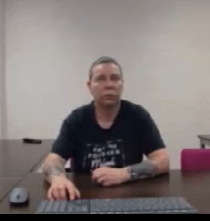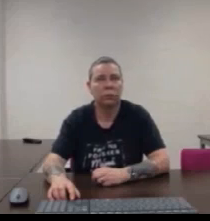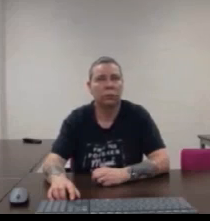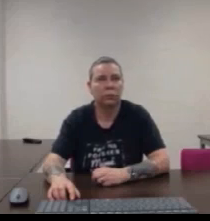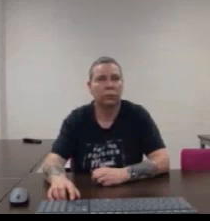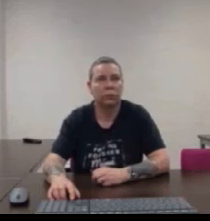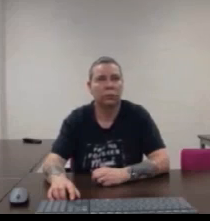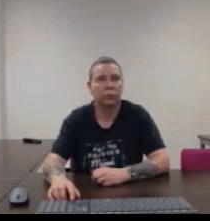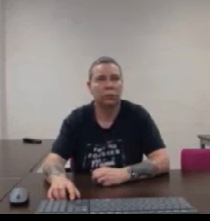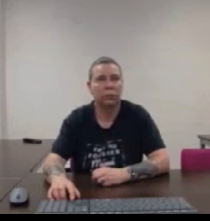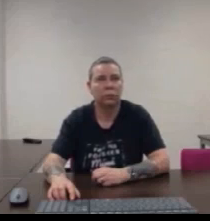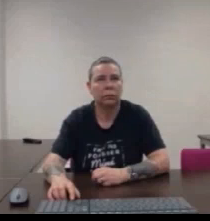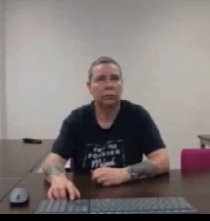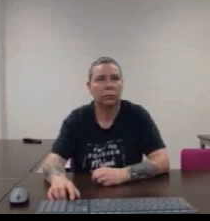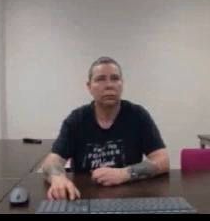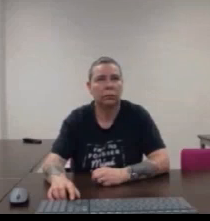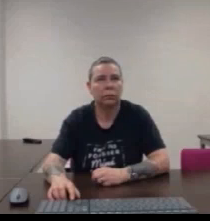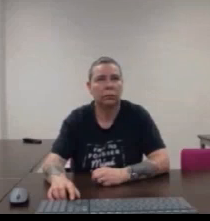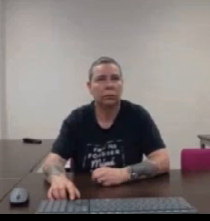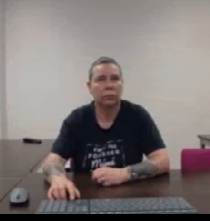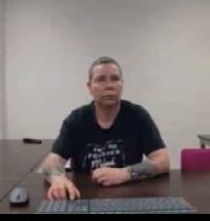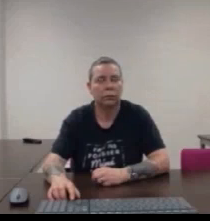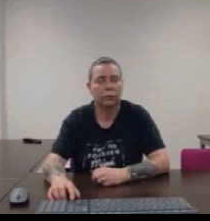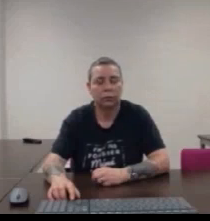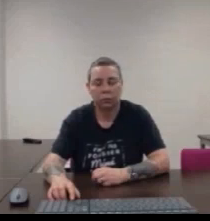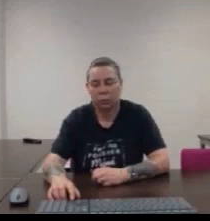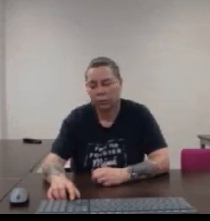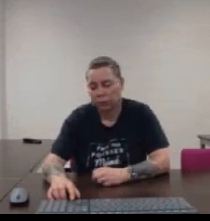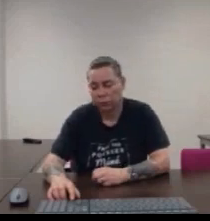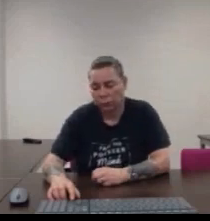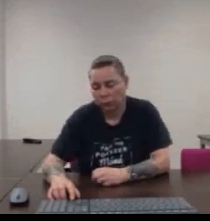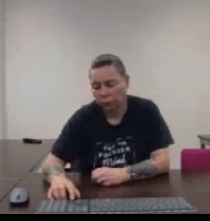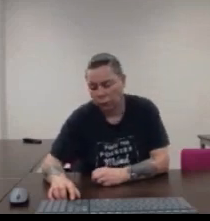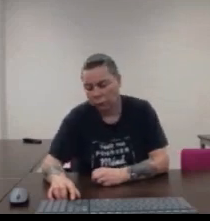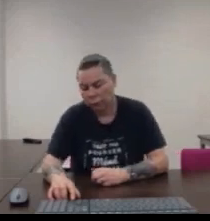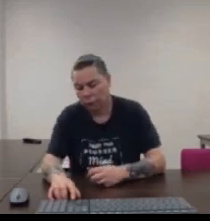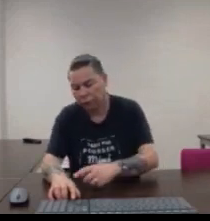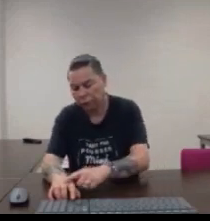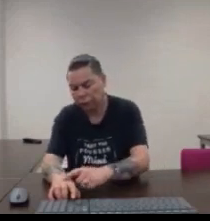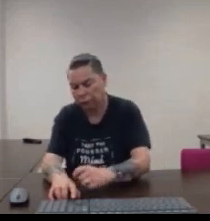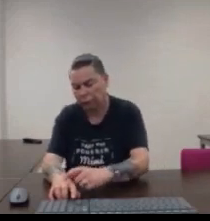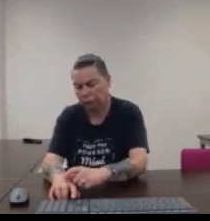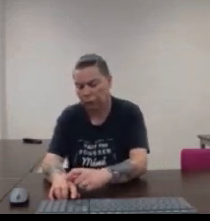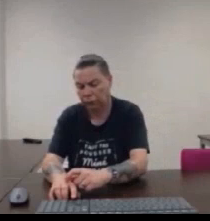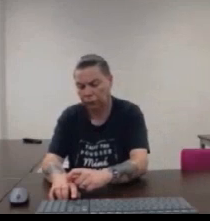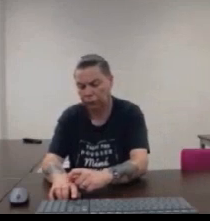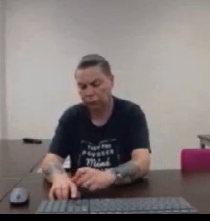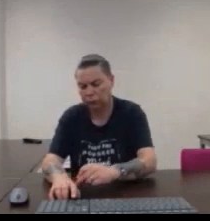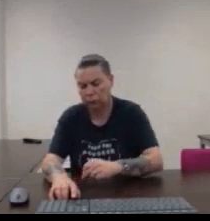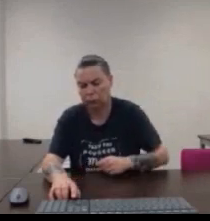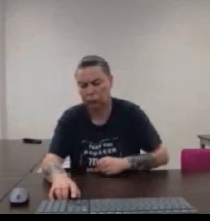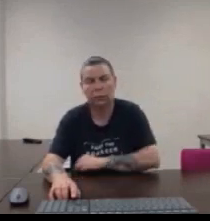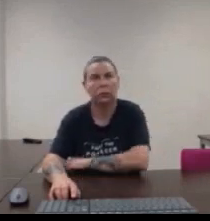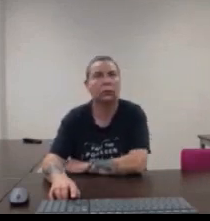de la fatigue au niveau de l'articulation. Puis, ça va conduire à de la douleur. Donc, au niveau de cette douleur, parfois, elle va